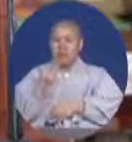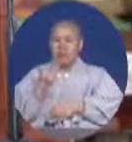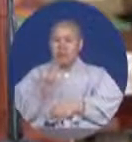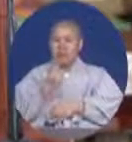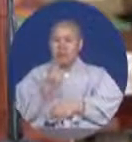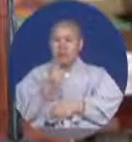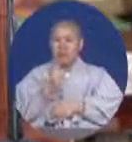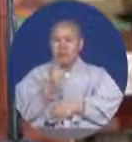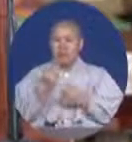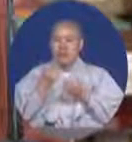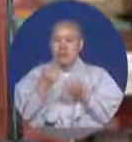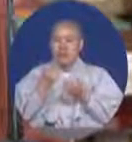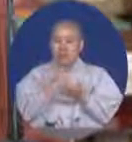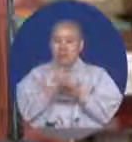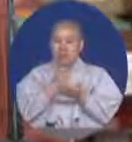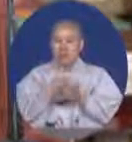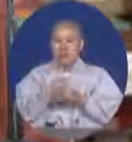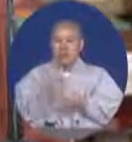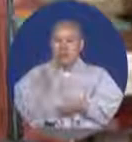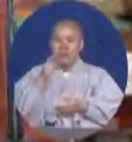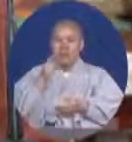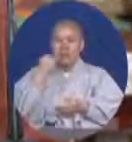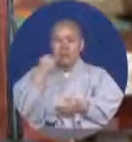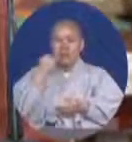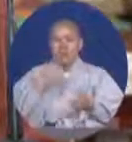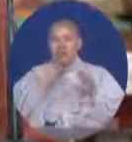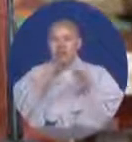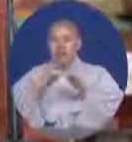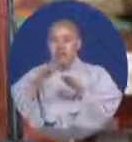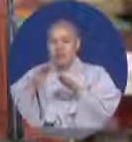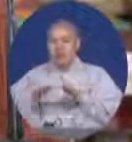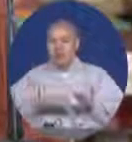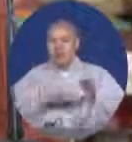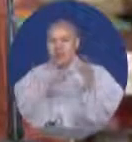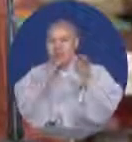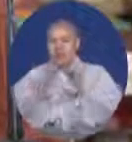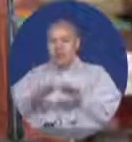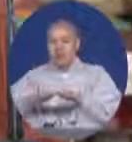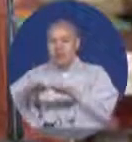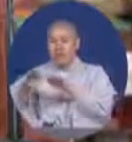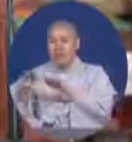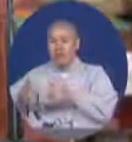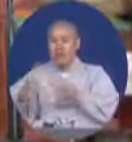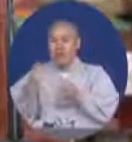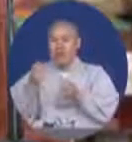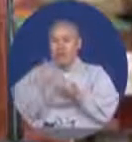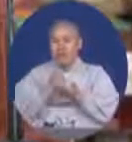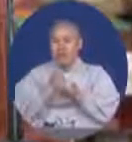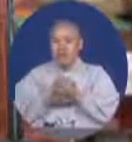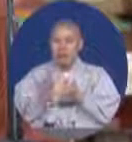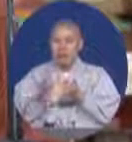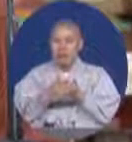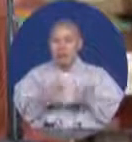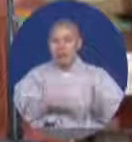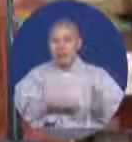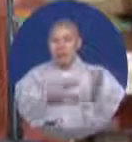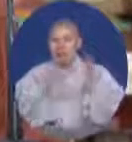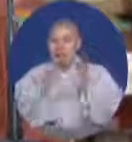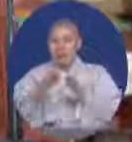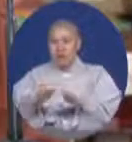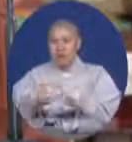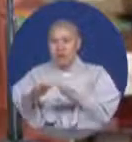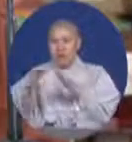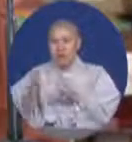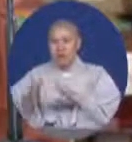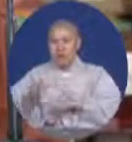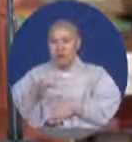법이고 저 바다의 파도와 같은 거기 때문에 바다의 파도가 일어났어도 일어난 것이 없는